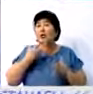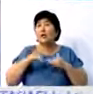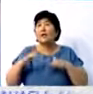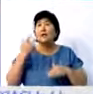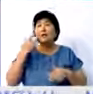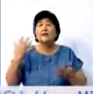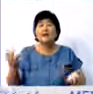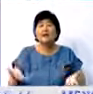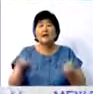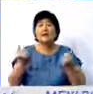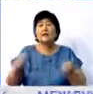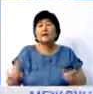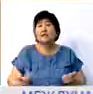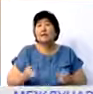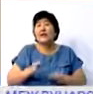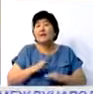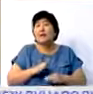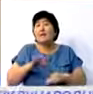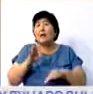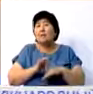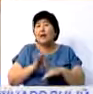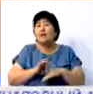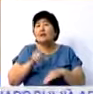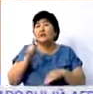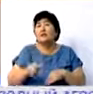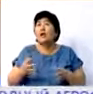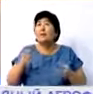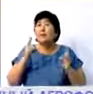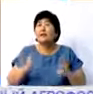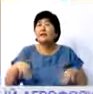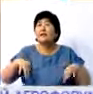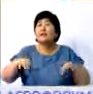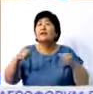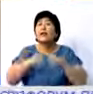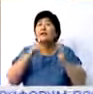раз вызволяла из рук смерти больных в тяжелой коме, пострадавших в ДТП.